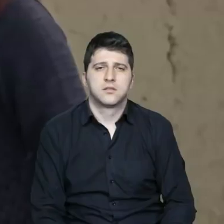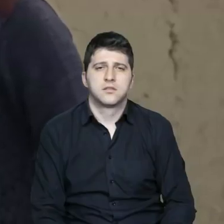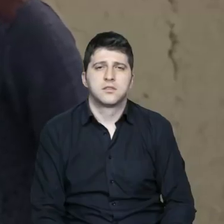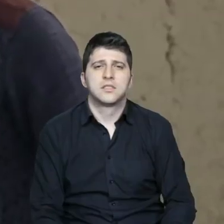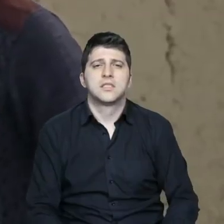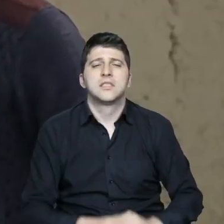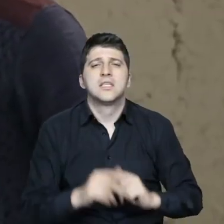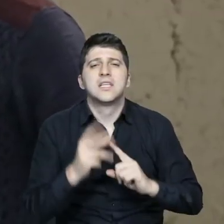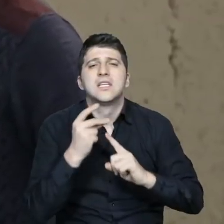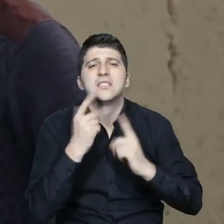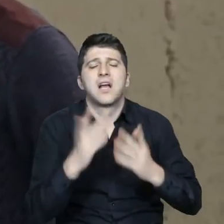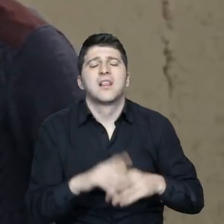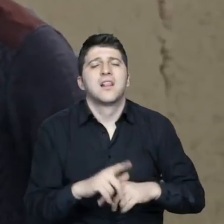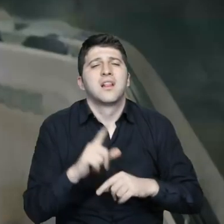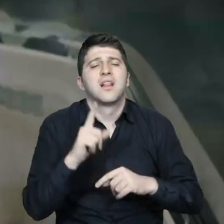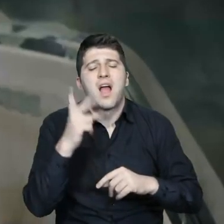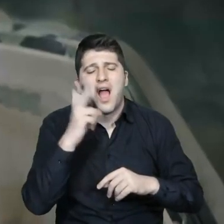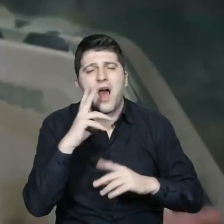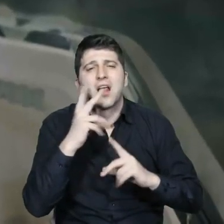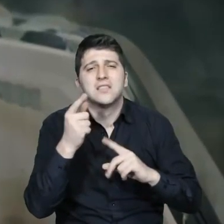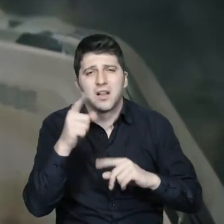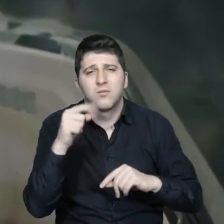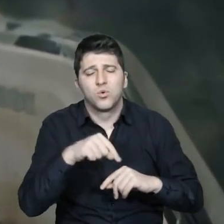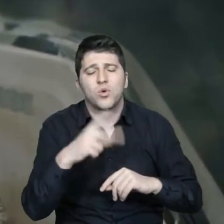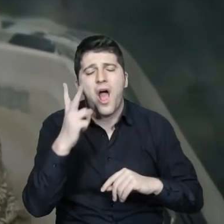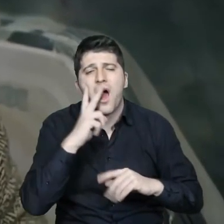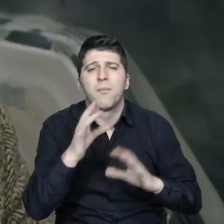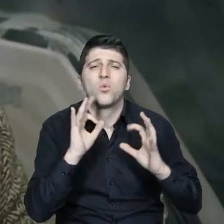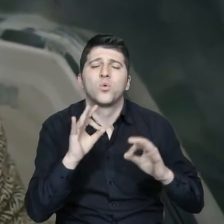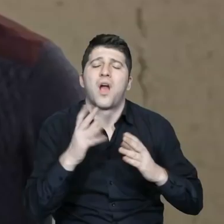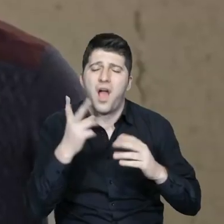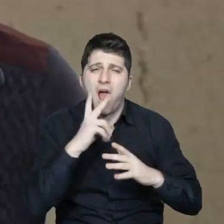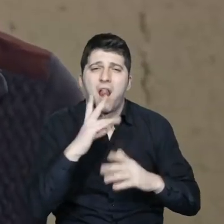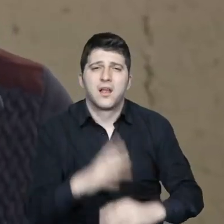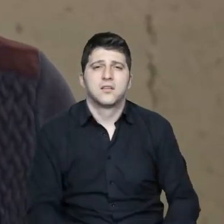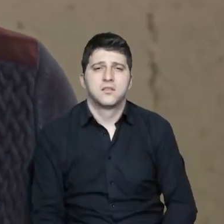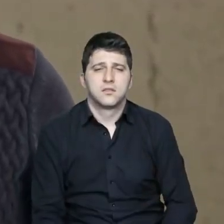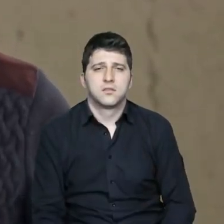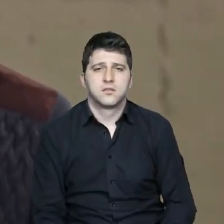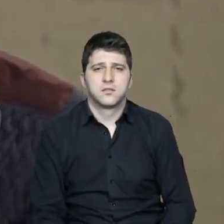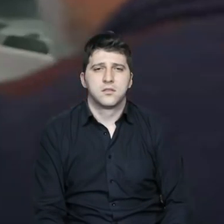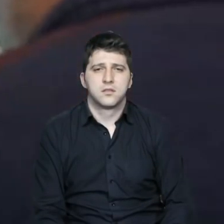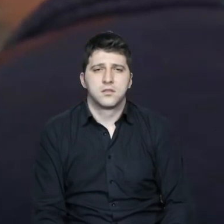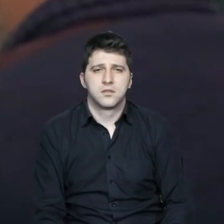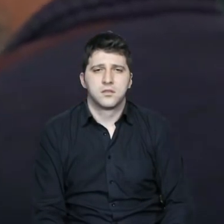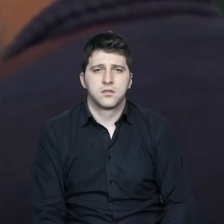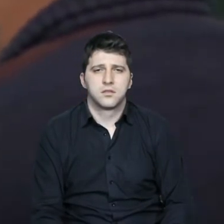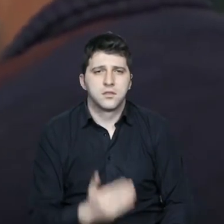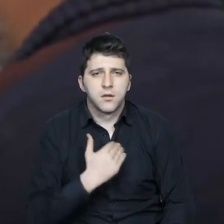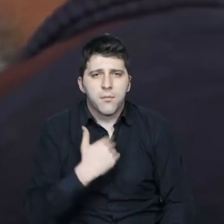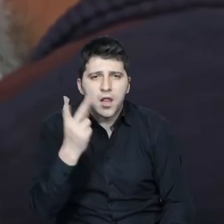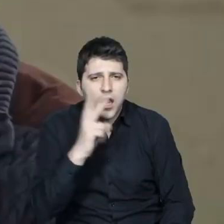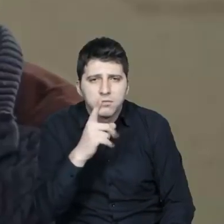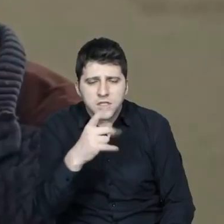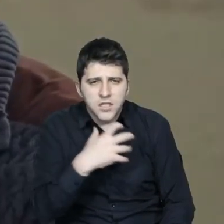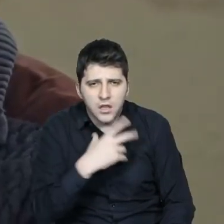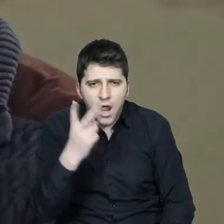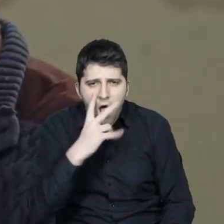İhsan. Ağla İhsan, ağla. Bugün ağlama günüdür. İhsan yakasına yapıştı. Ben ne alacağım? Sen kendini